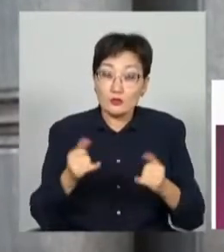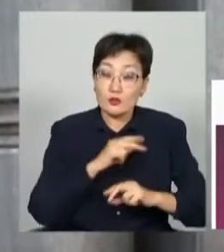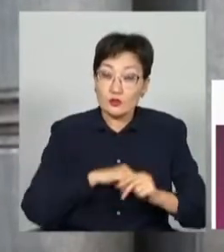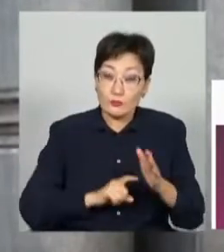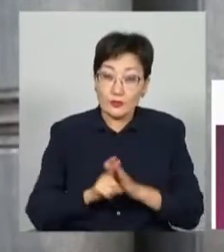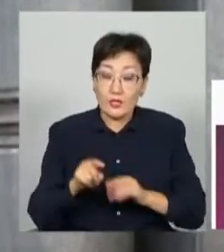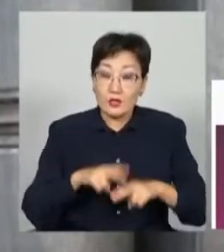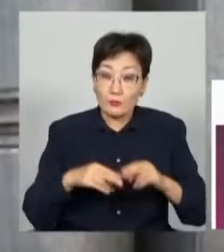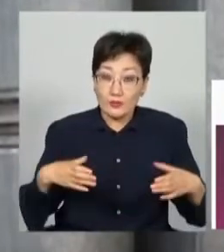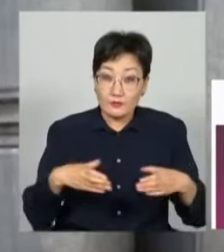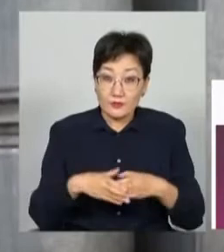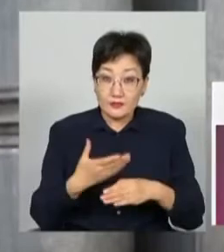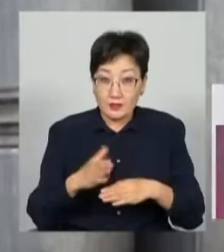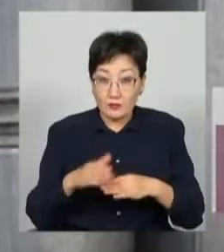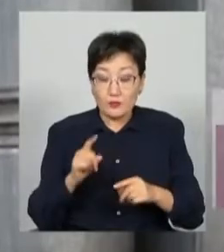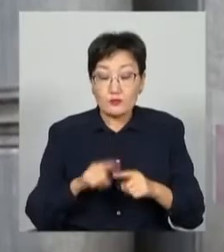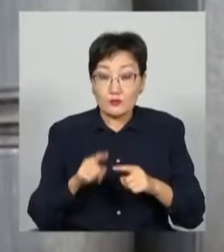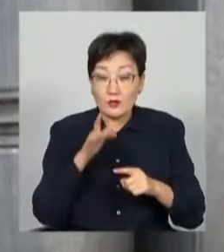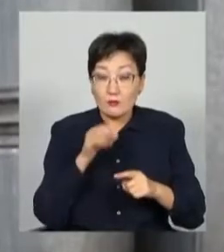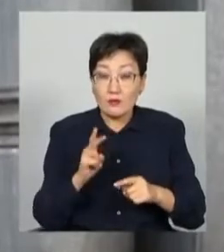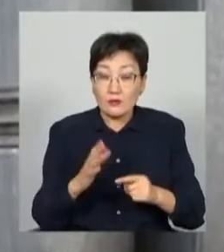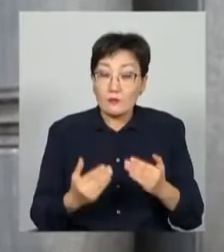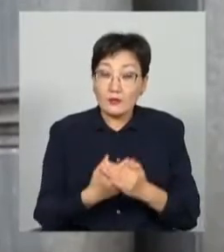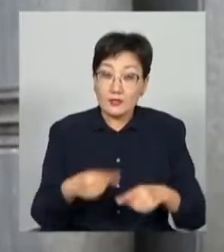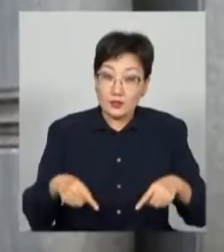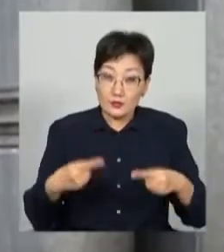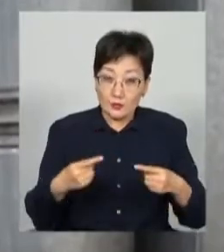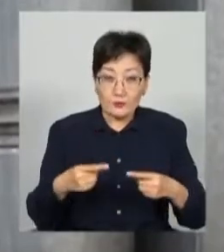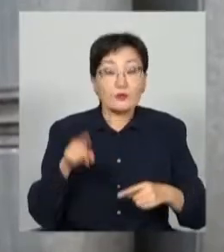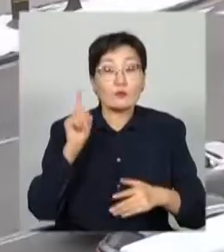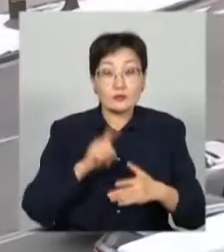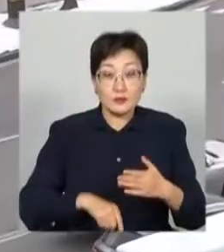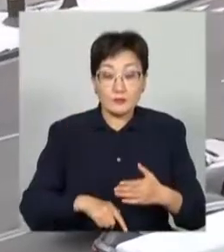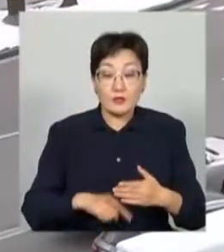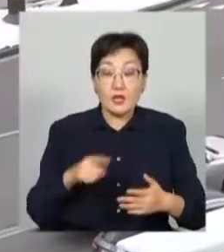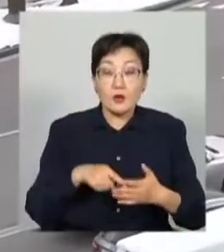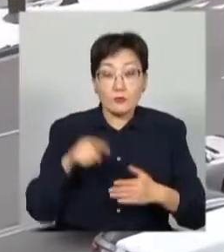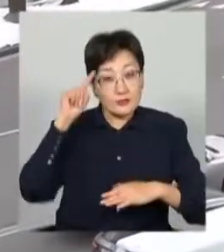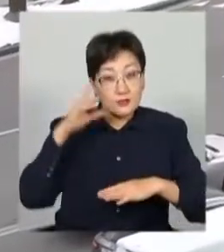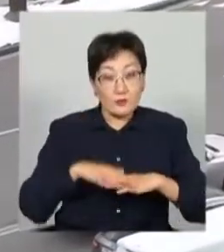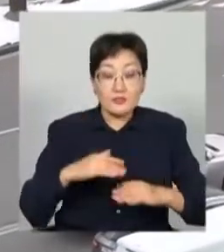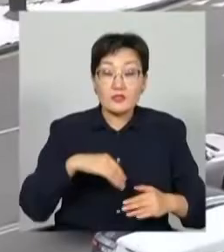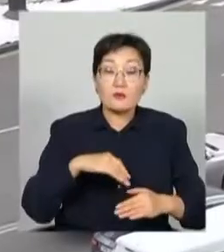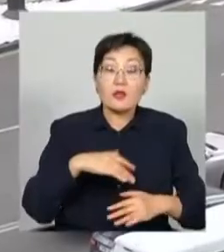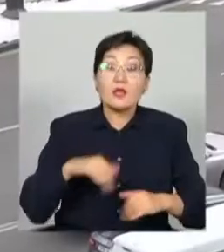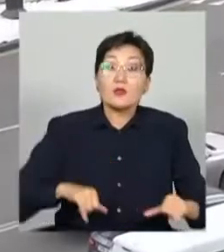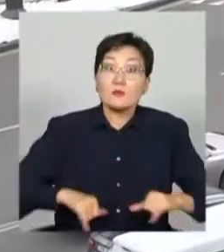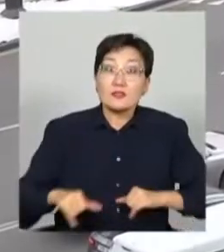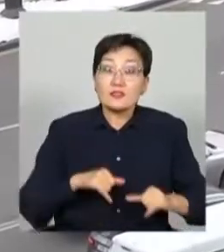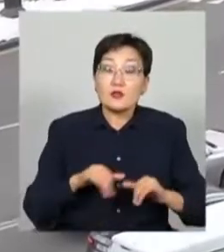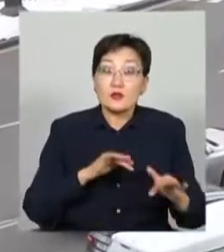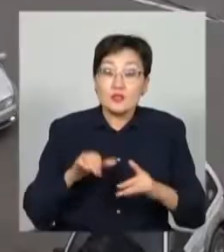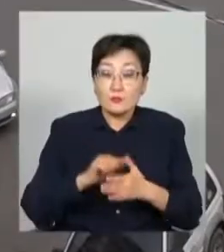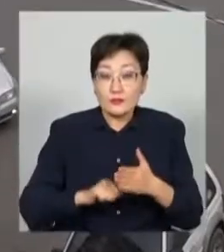Бізге мердігер компания бөлді. Аз уақытта пәтерлеріміз қайта қалпына келтіріледі деп үміттенеміз. Қала әкімдігі ланкестік салдарынан жалпы